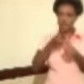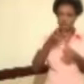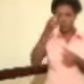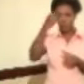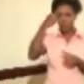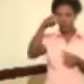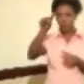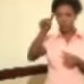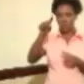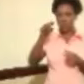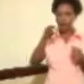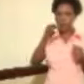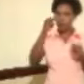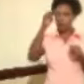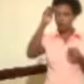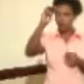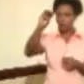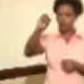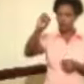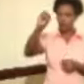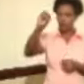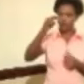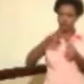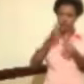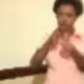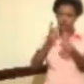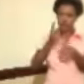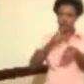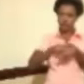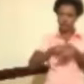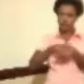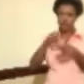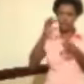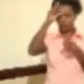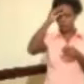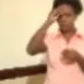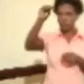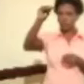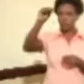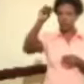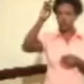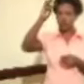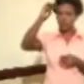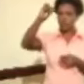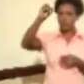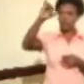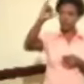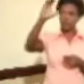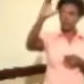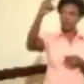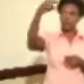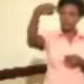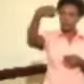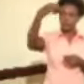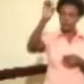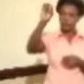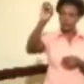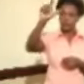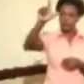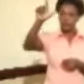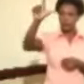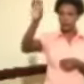pourra participer avec nous aujourd'hui, deuxième pour deuxième tour, c'est Monsieur Michel Joseph Martelly.